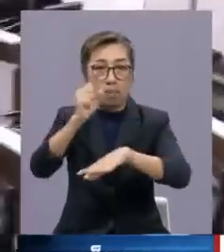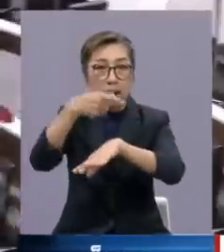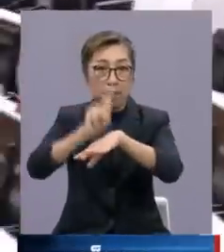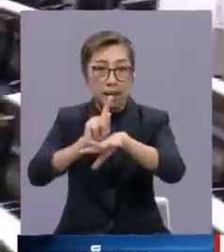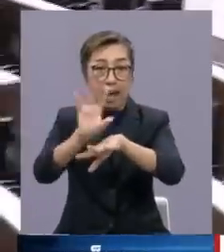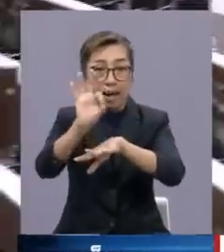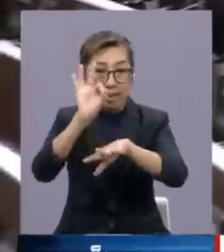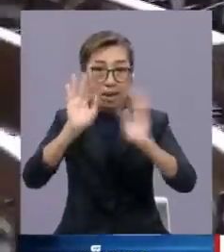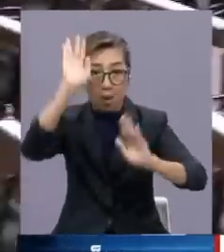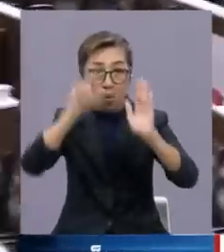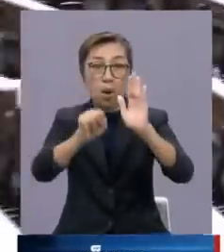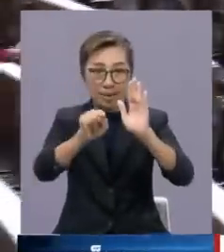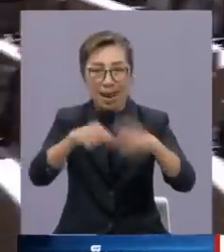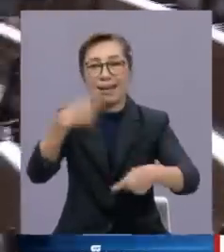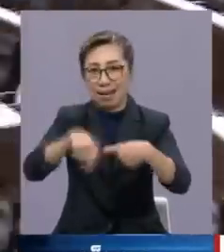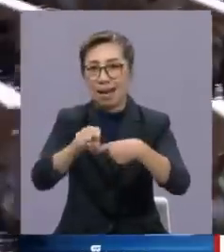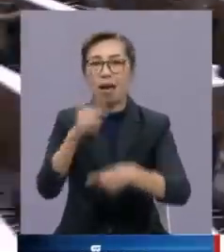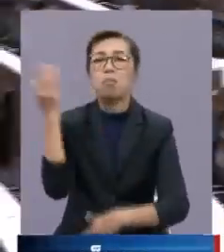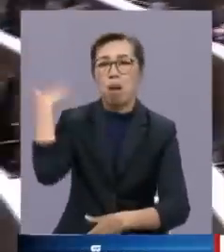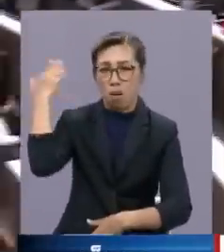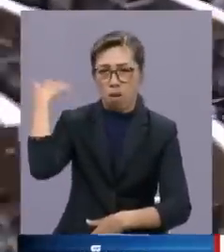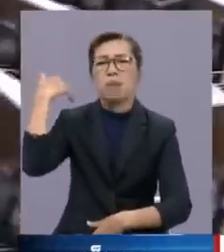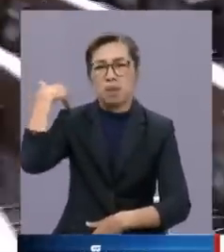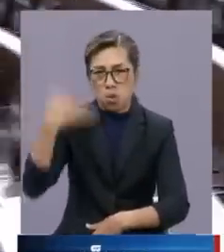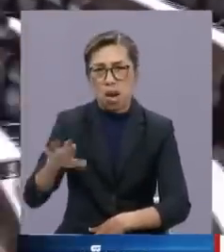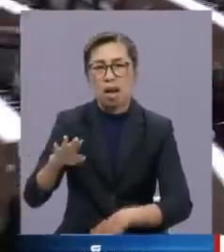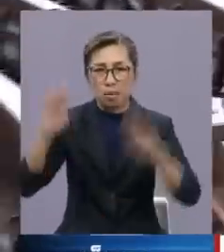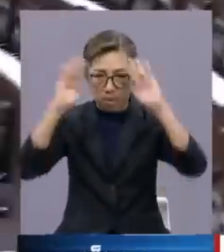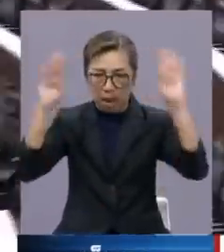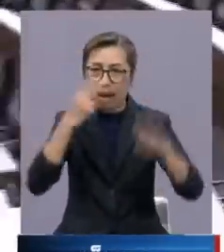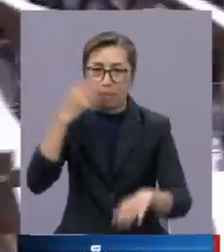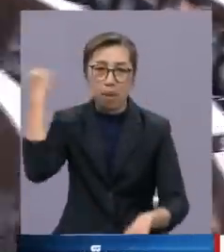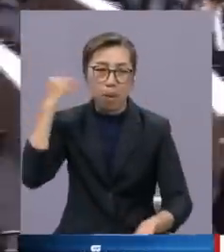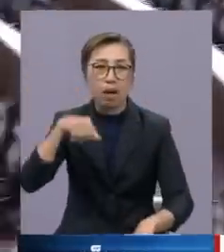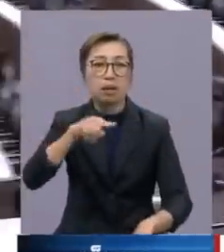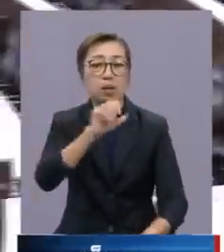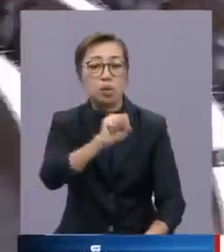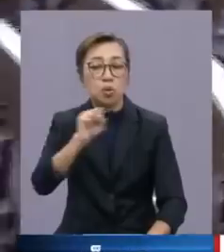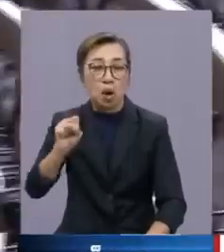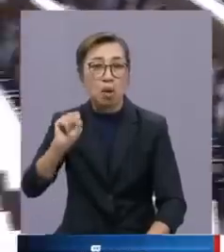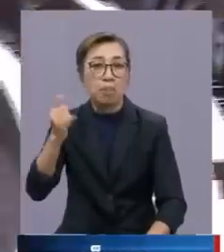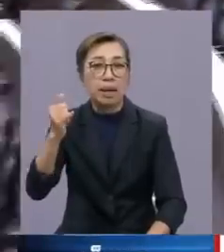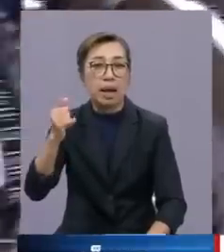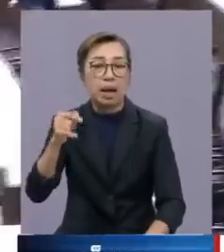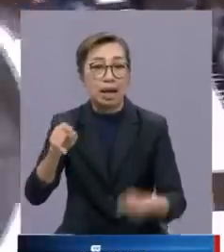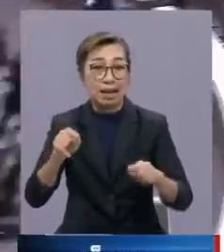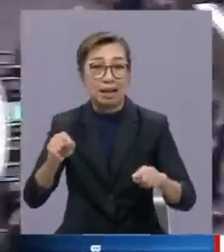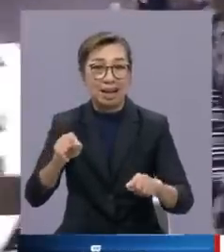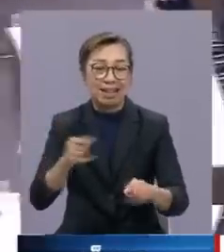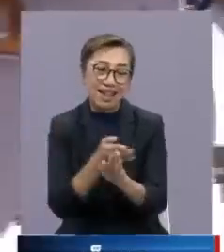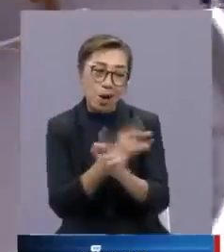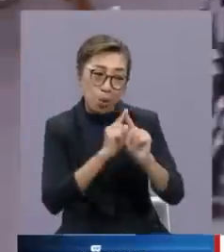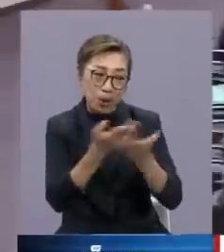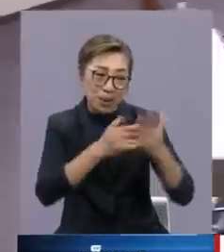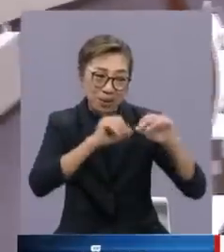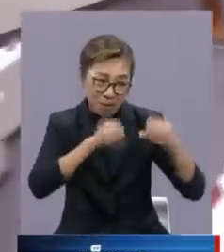ภากันบทเรียนมันเคยเกิดขึ้นในอดีตแล้วก็มีให้เห็นกันมาแบบนักต่อนักส.ส.ลุกขึ้นเสนอหักดิบกันกลางสภาหรือว่